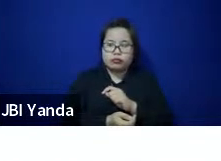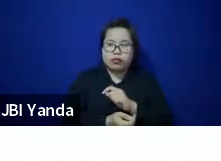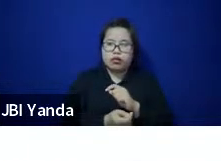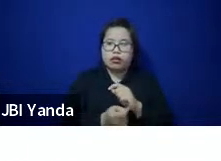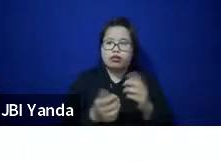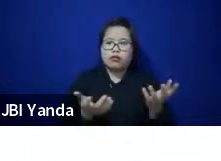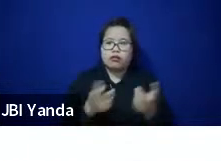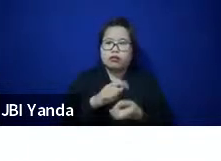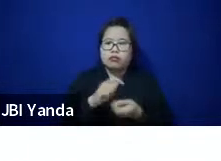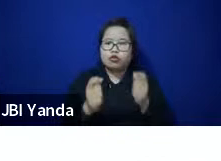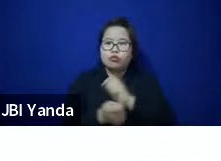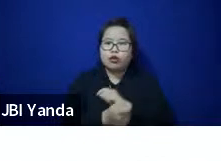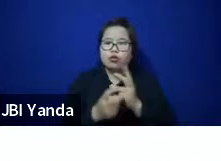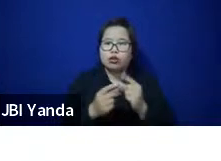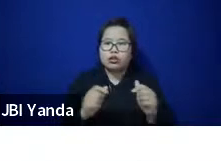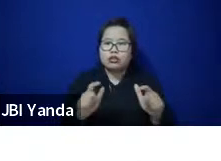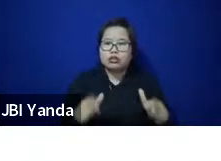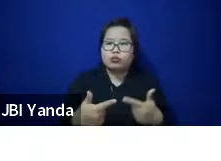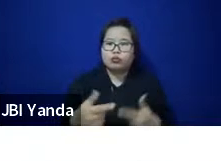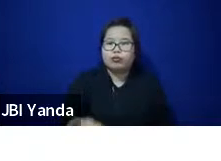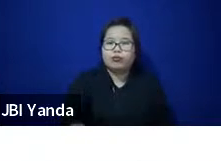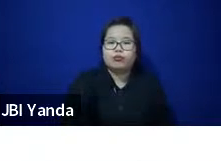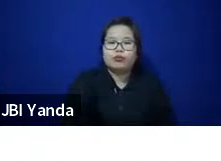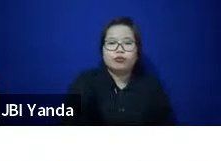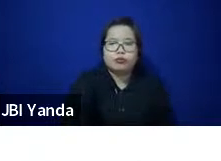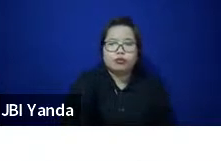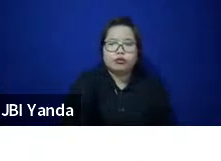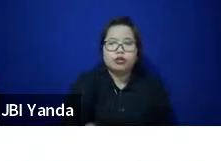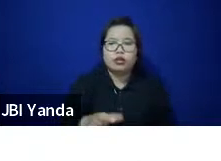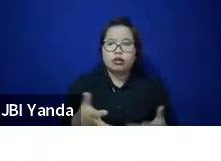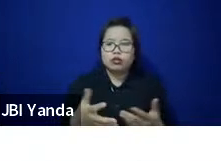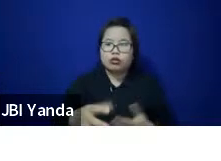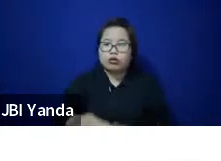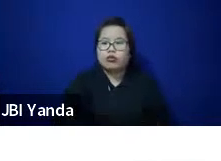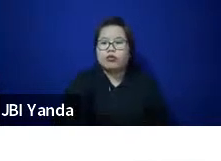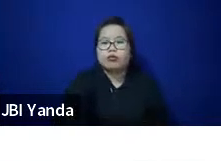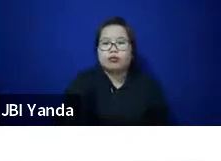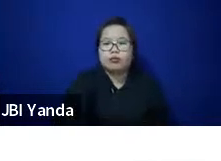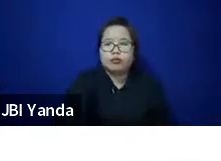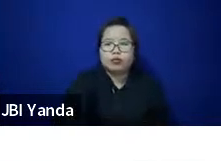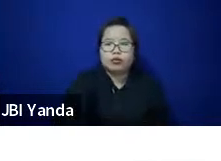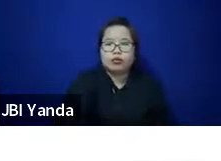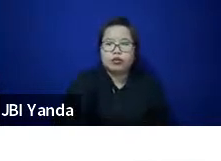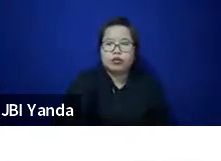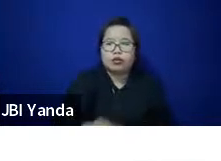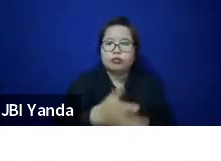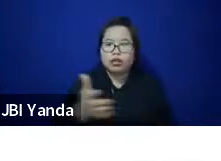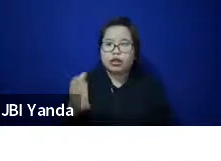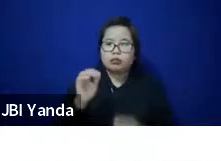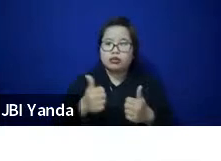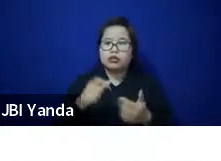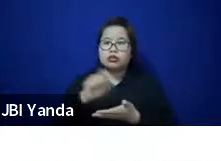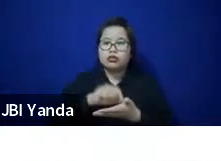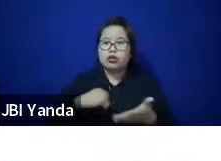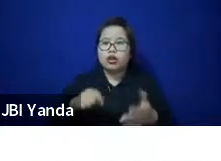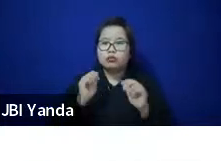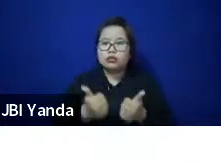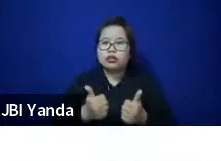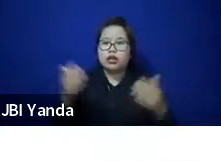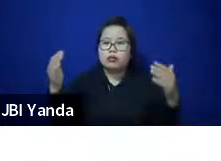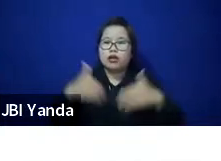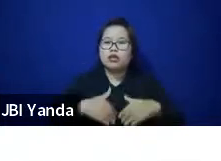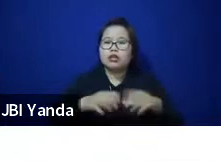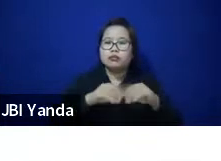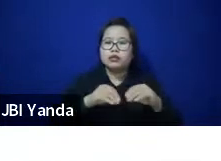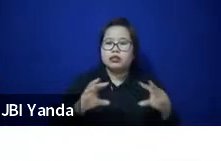kualitas hidup penyandang disabilitas ya. Mereka bisa sekolah, bisa kembali bekerja, dan juga